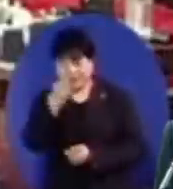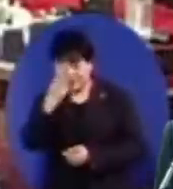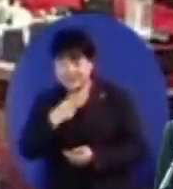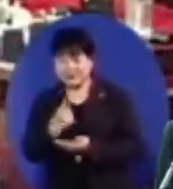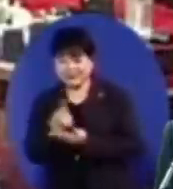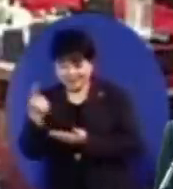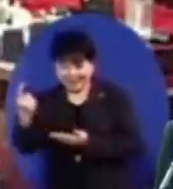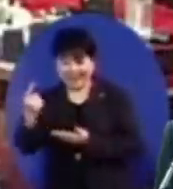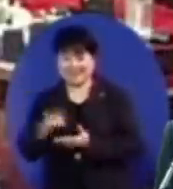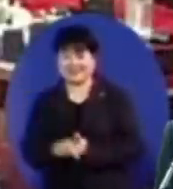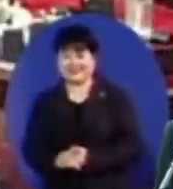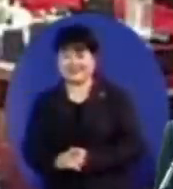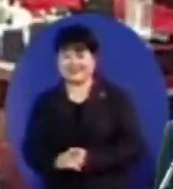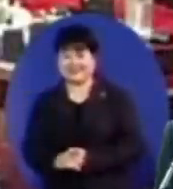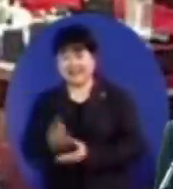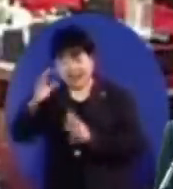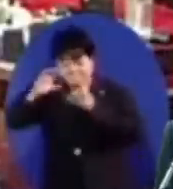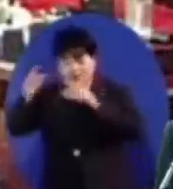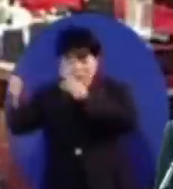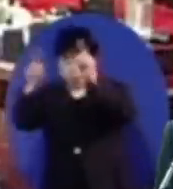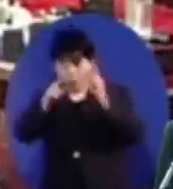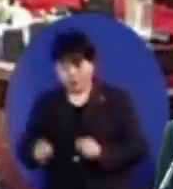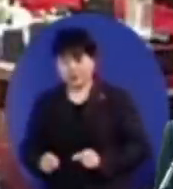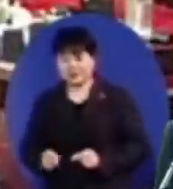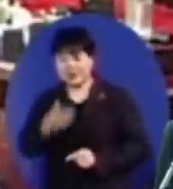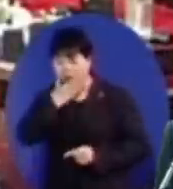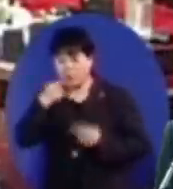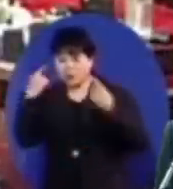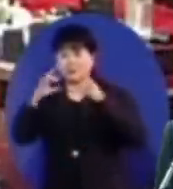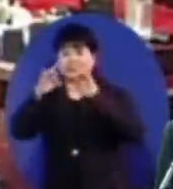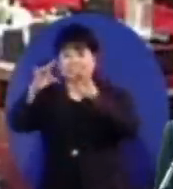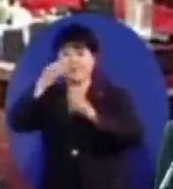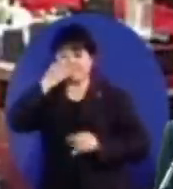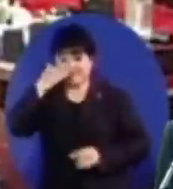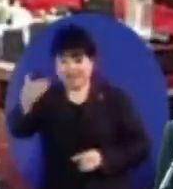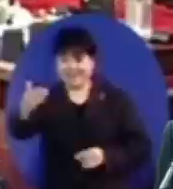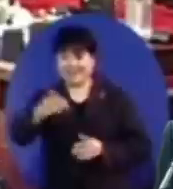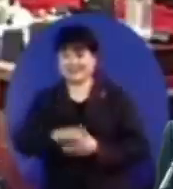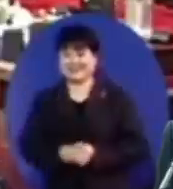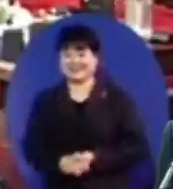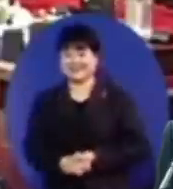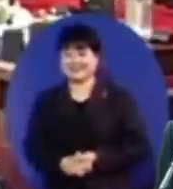떠나서 대한민국까지 복음이 전파되게 된 것입니다.